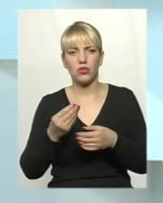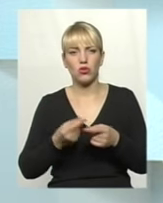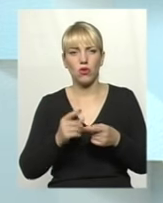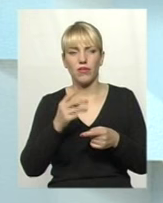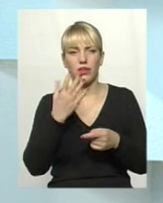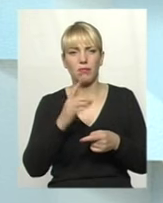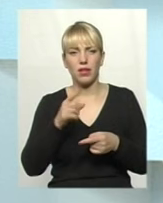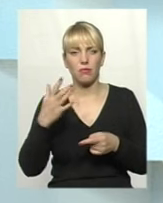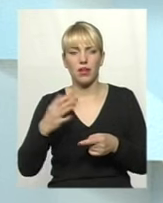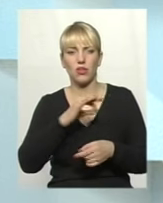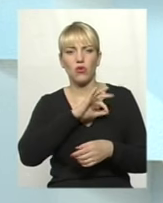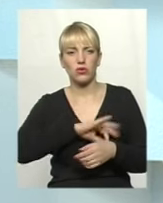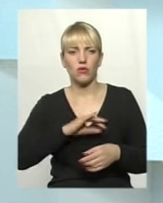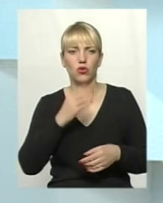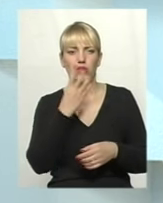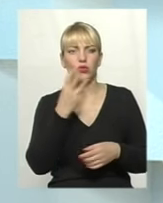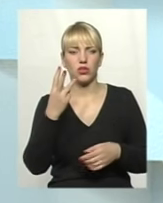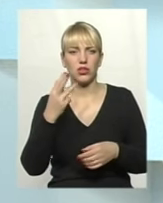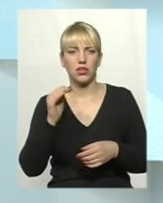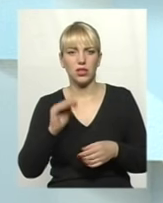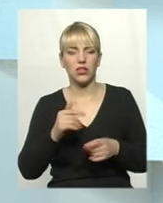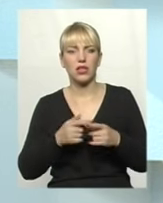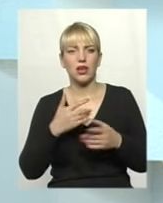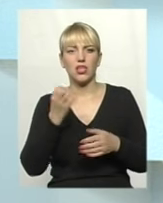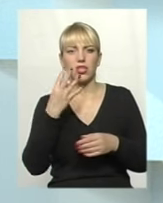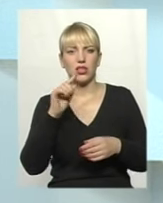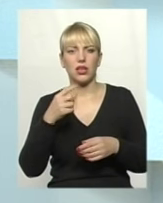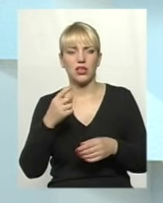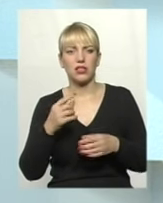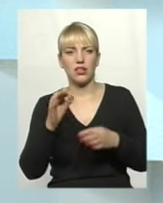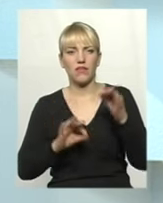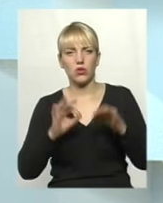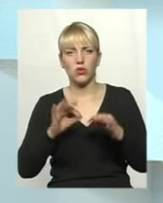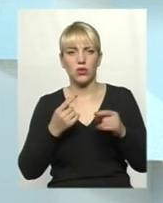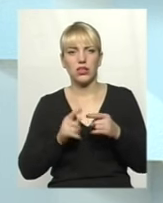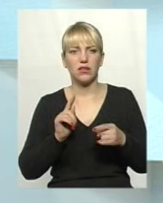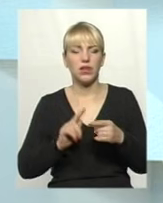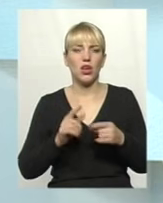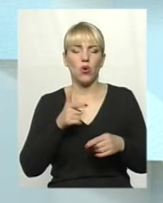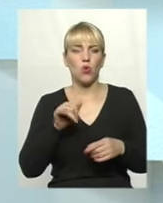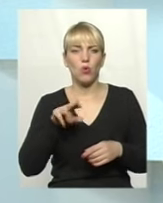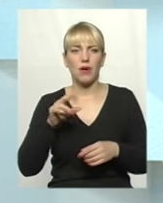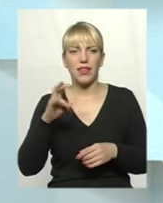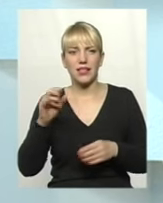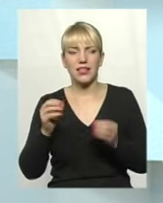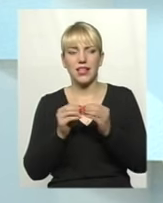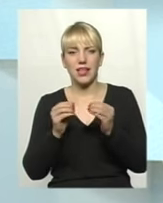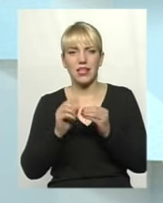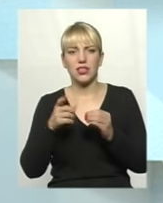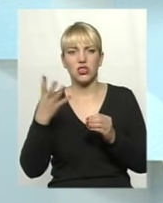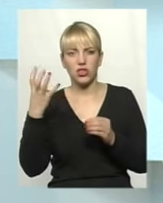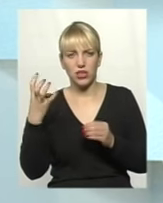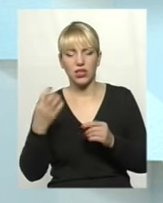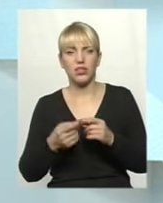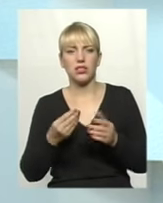освоєно 743 тисячі або 14,6%. Гуменецька, передбачено 10,400,